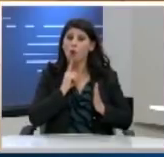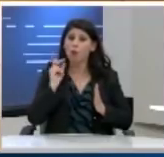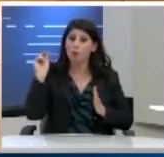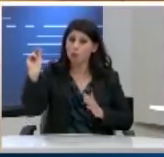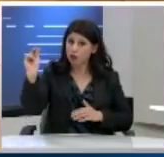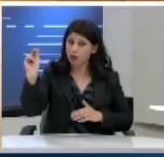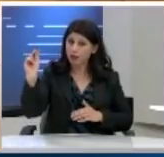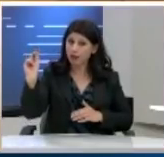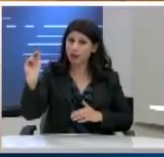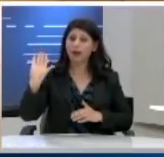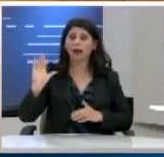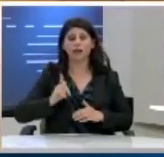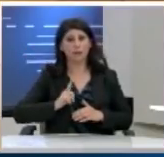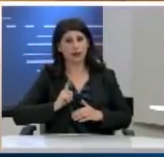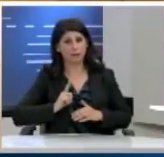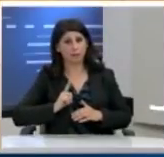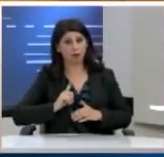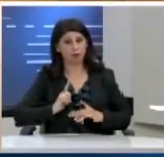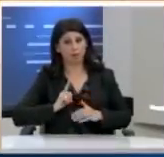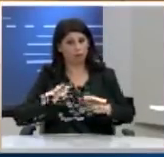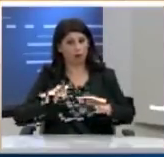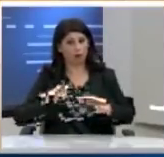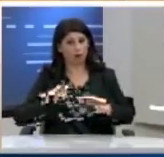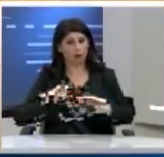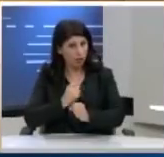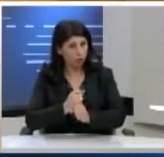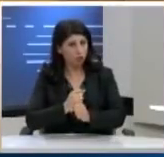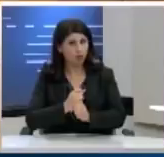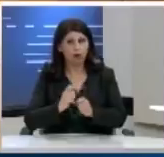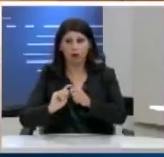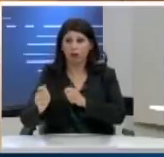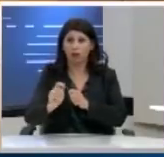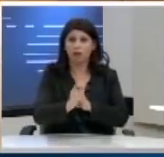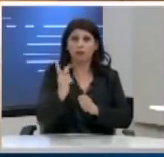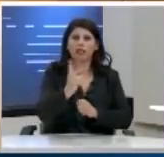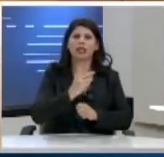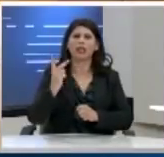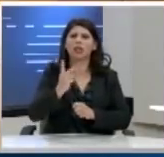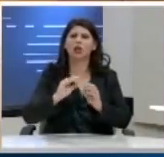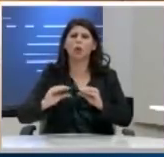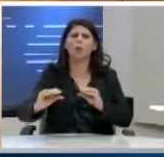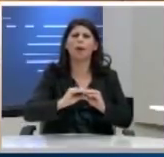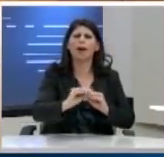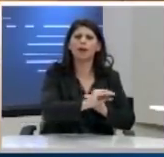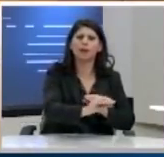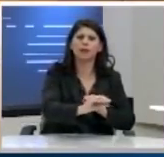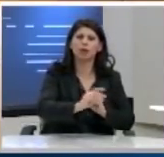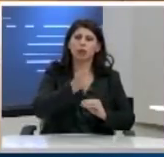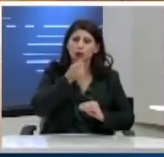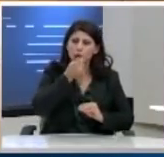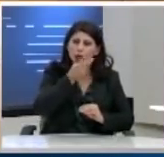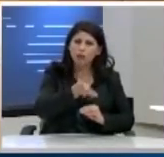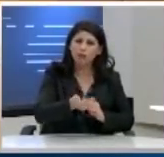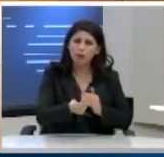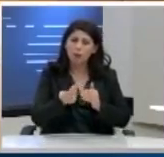υποσχεθήκαμε, αντί να περιμένουμε στο της χρονιάς για να δίνουμε ένα κοινωνικό μέρισμα, το ξοδεύουμε των